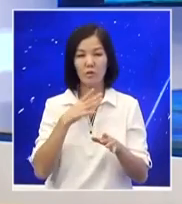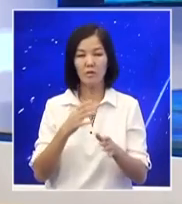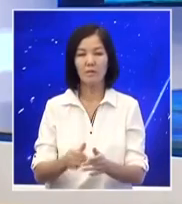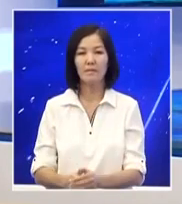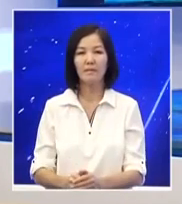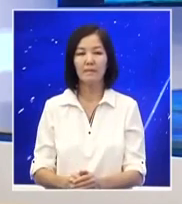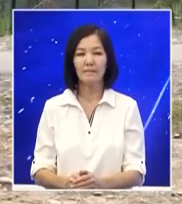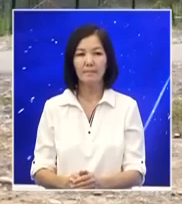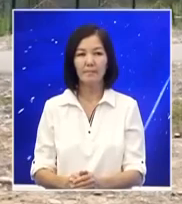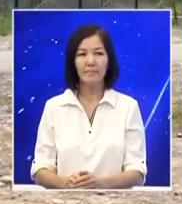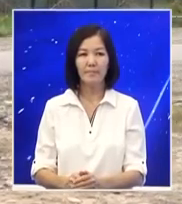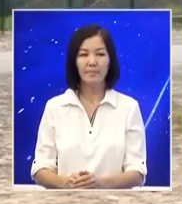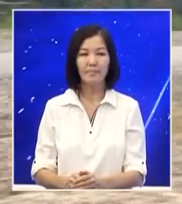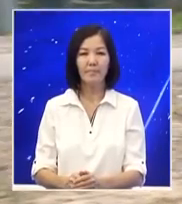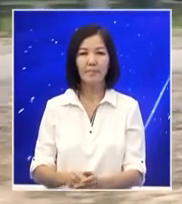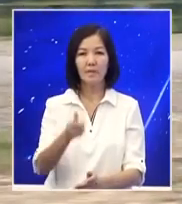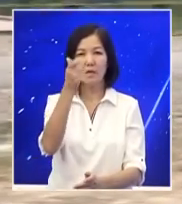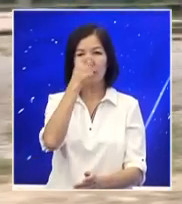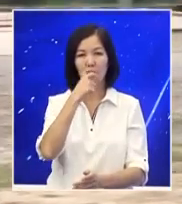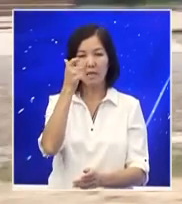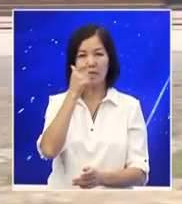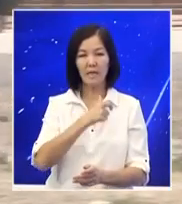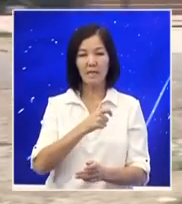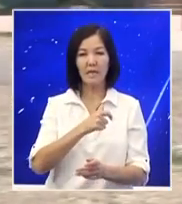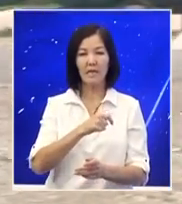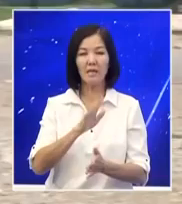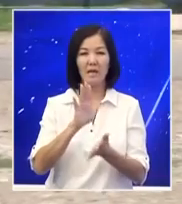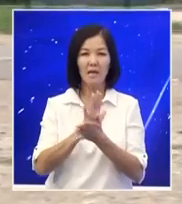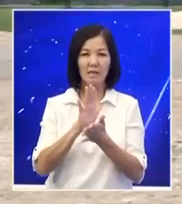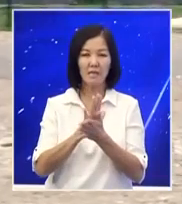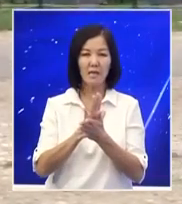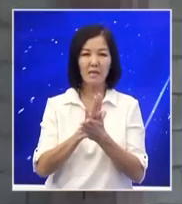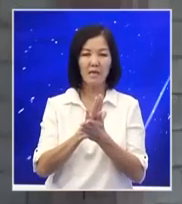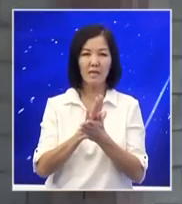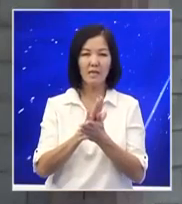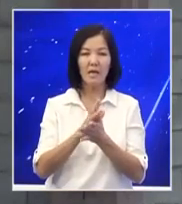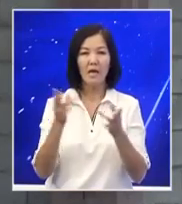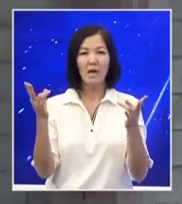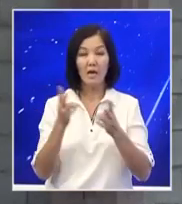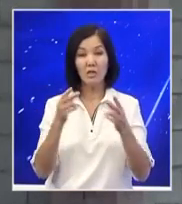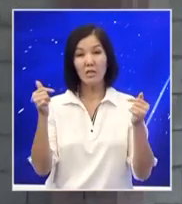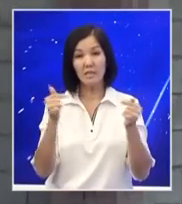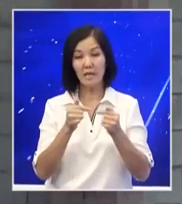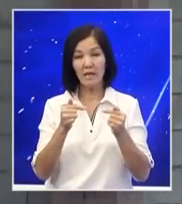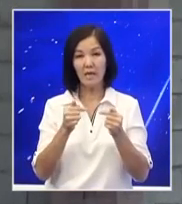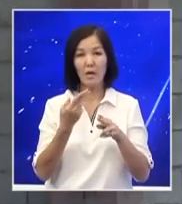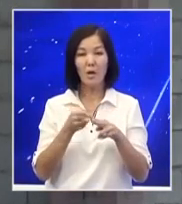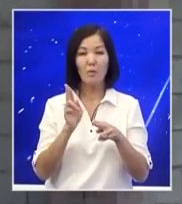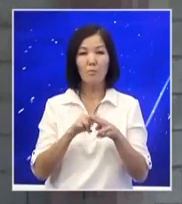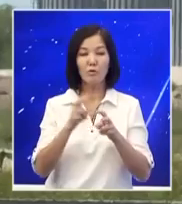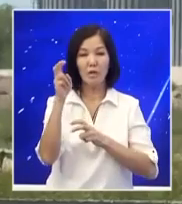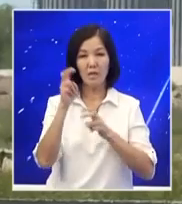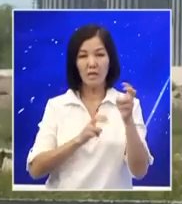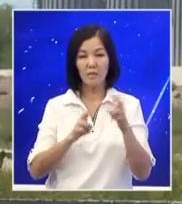отыр. Жаркент сырне зауытынан шығатын қалдықтардың сапасы тиісті стандарттарға сай. Бұл жайында кәсіпорын